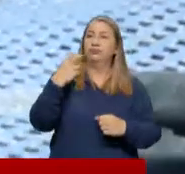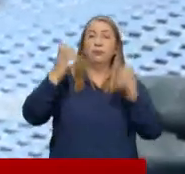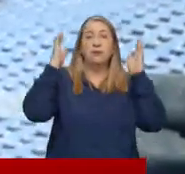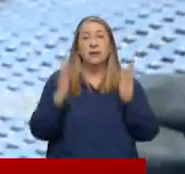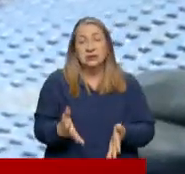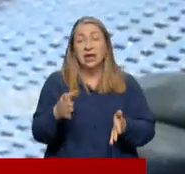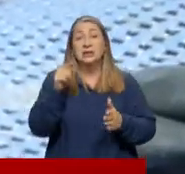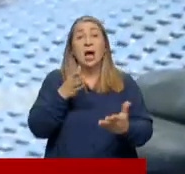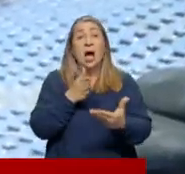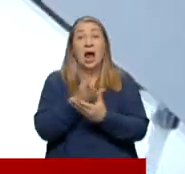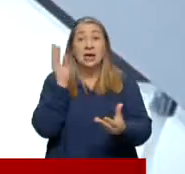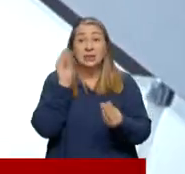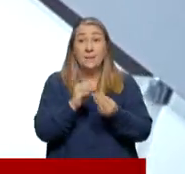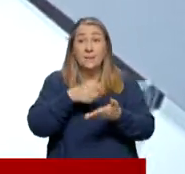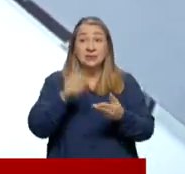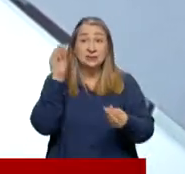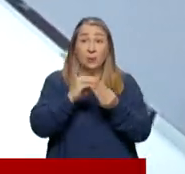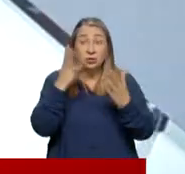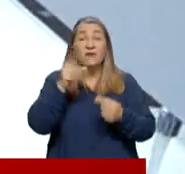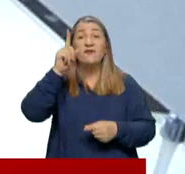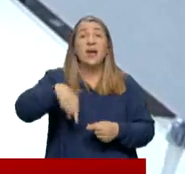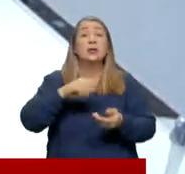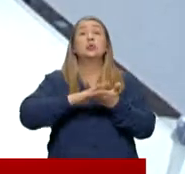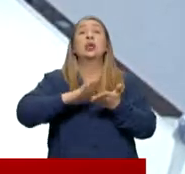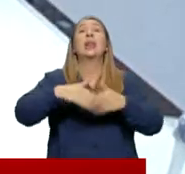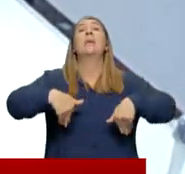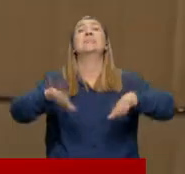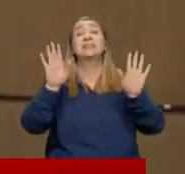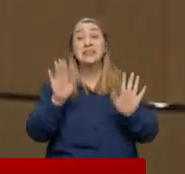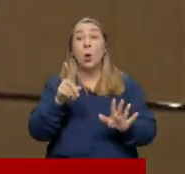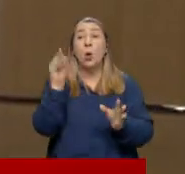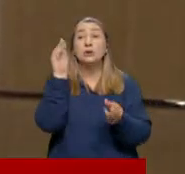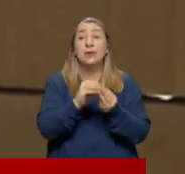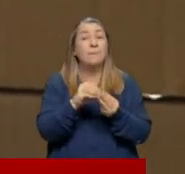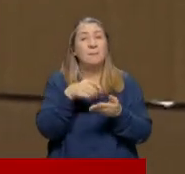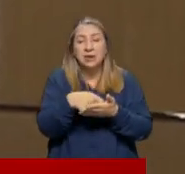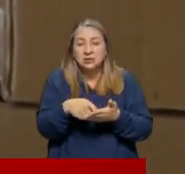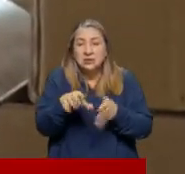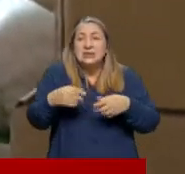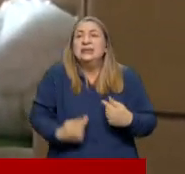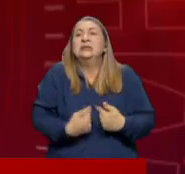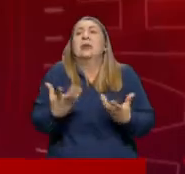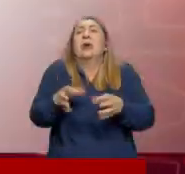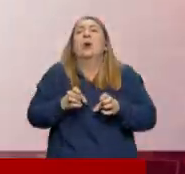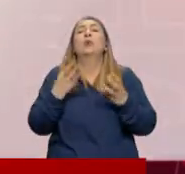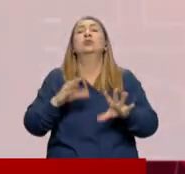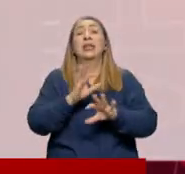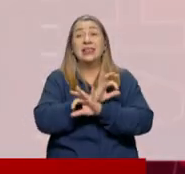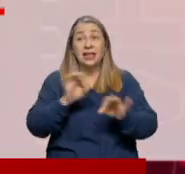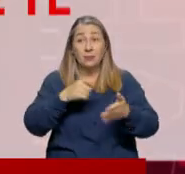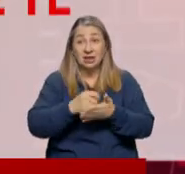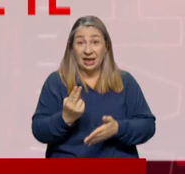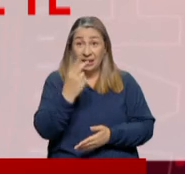maaşlardan Şimdi arasam da Maaşlar arkada vergi dilimleri düzenlenme dikçe O zaman bu maaşlarında istemeyecek çalışanlar